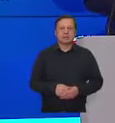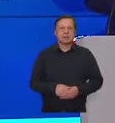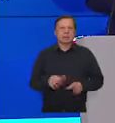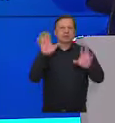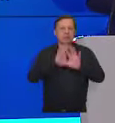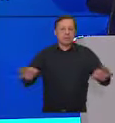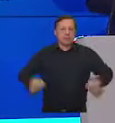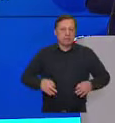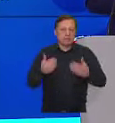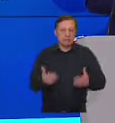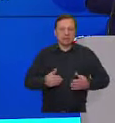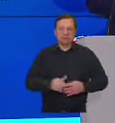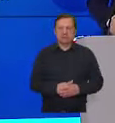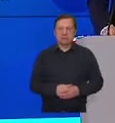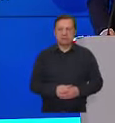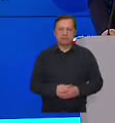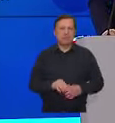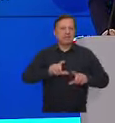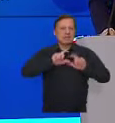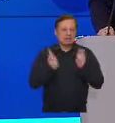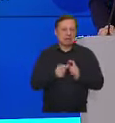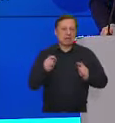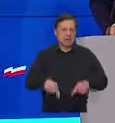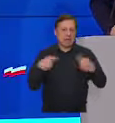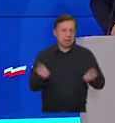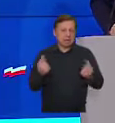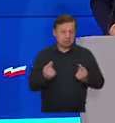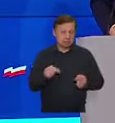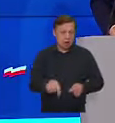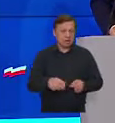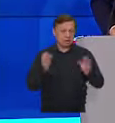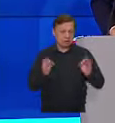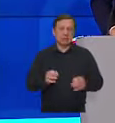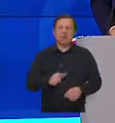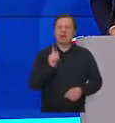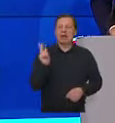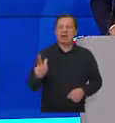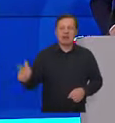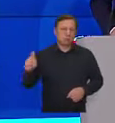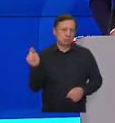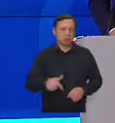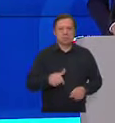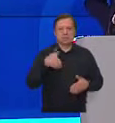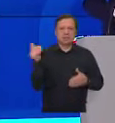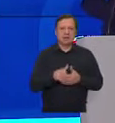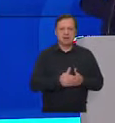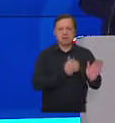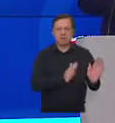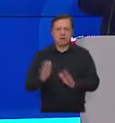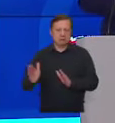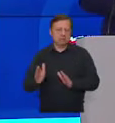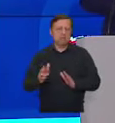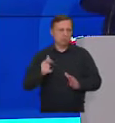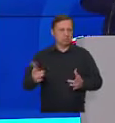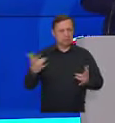Szanowni Państwo, cała ta okoliczność to pewien egzamin z odpowiedzialności, który wszyscy